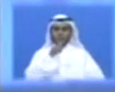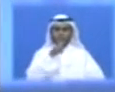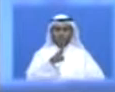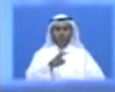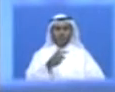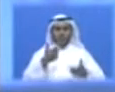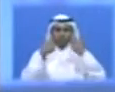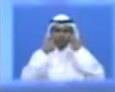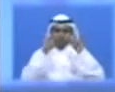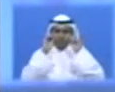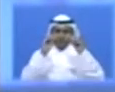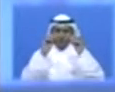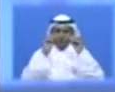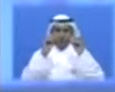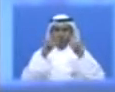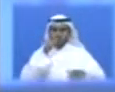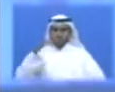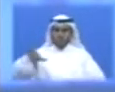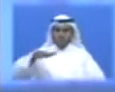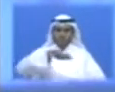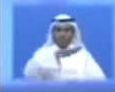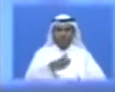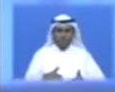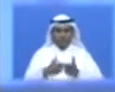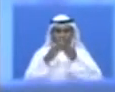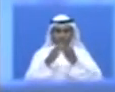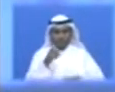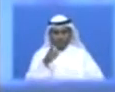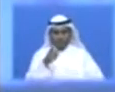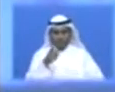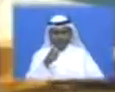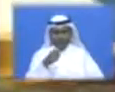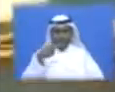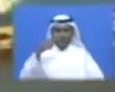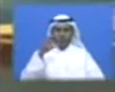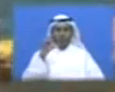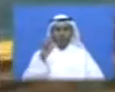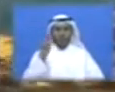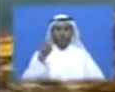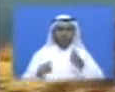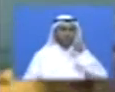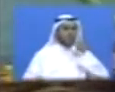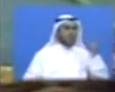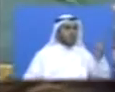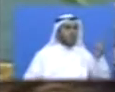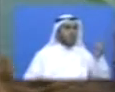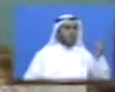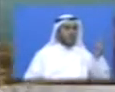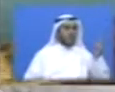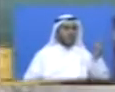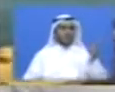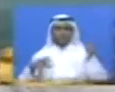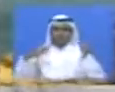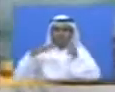مرتدي البحر الناشيب ليوان الواقع بين جزيرتي عها وفيلكا قد أصيب بضرر نتيجة حادث